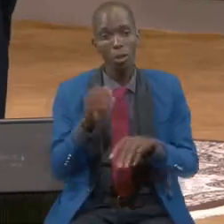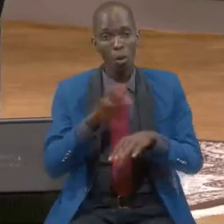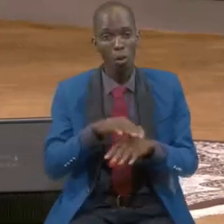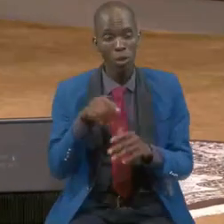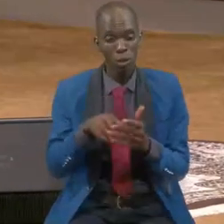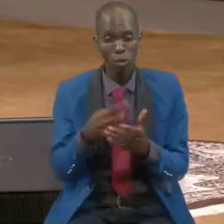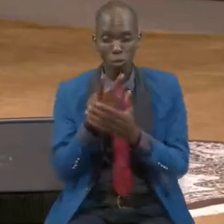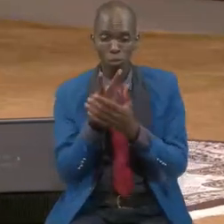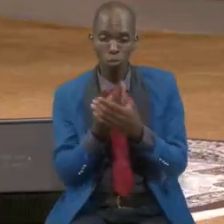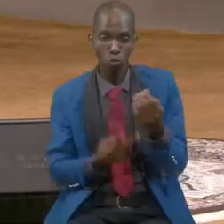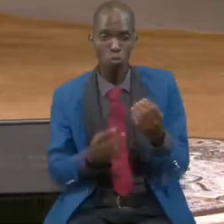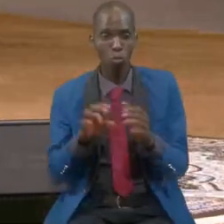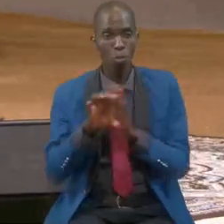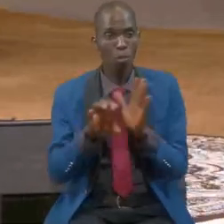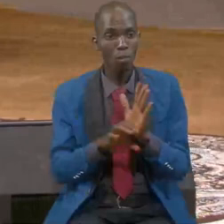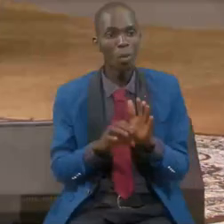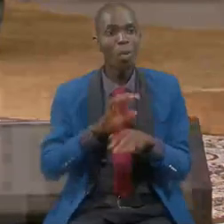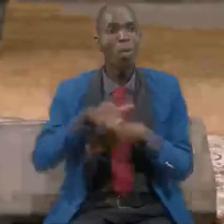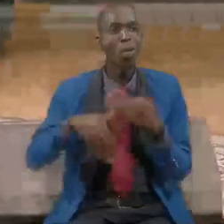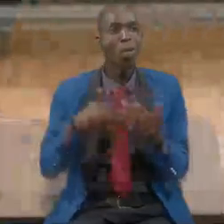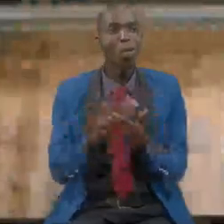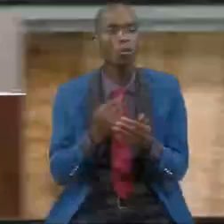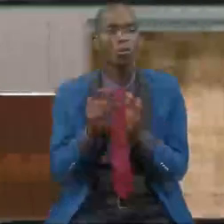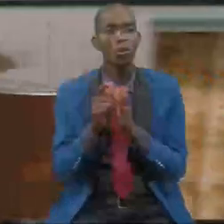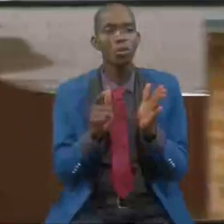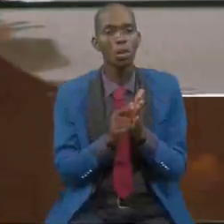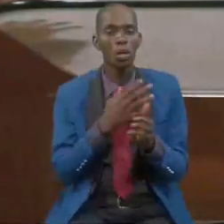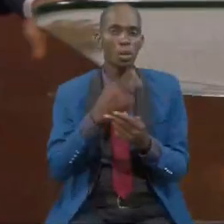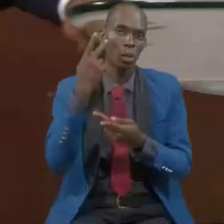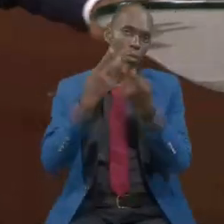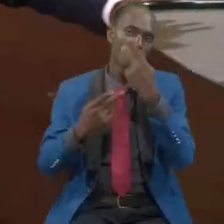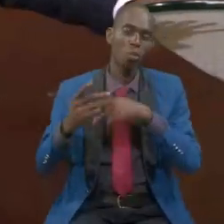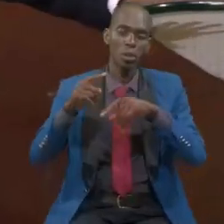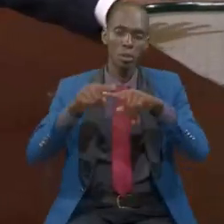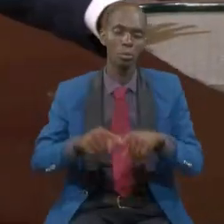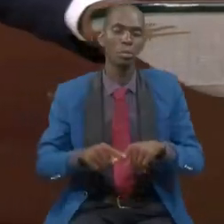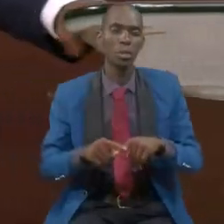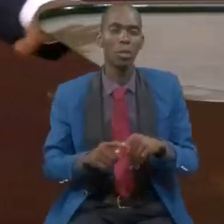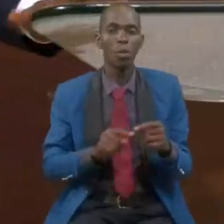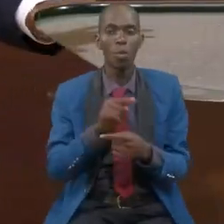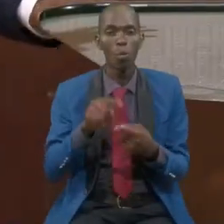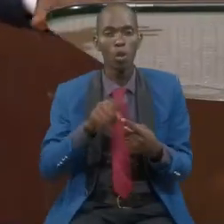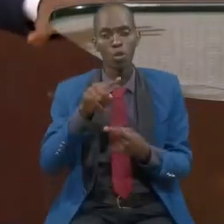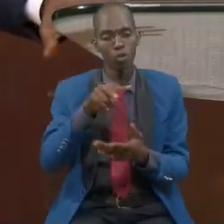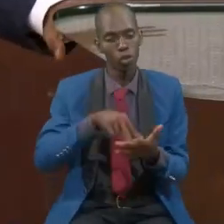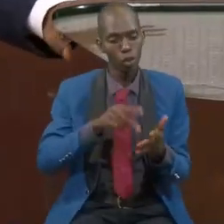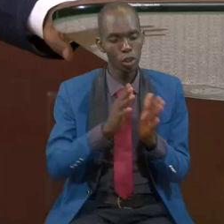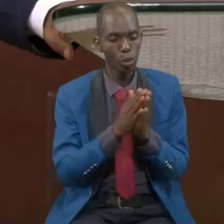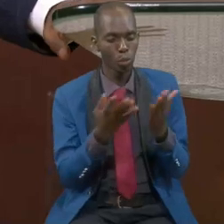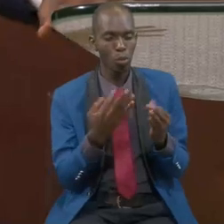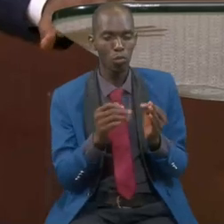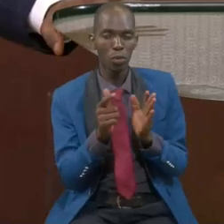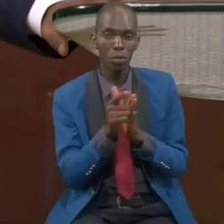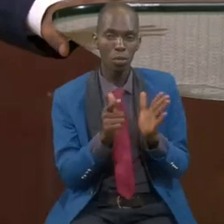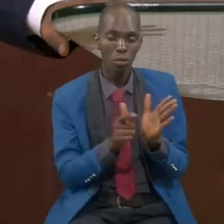commandements dépendent toute la loi et les prophètes. Qu'est-ce que cela veut dire? Lorsque vous lisez les livres de